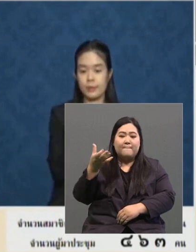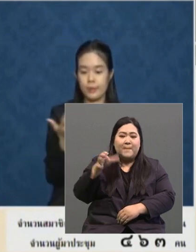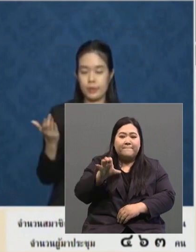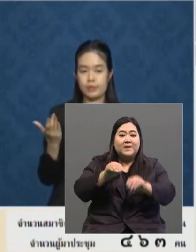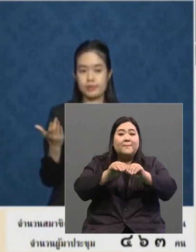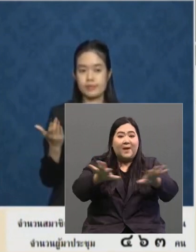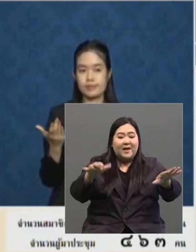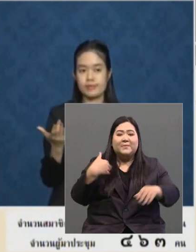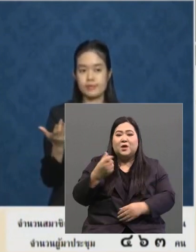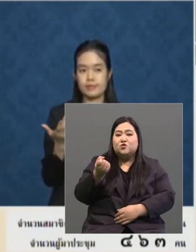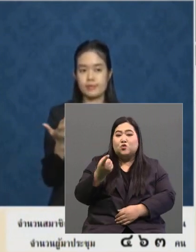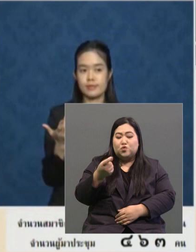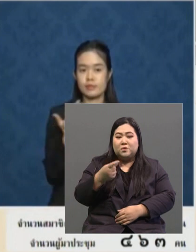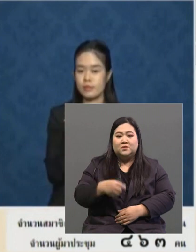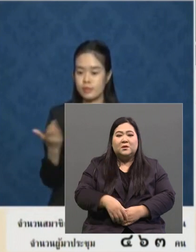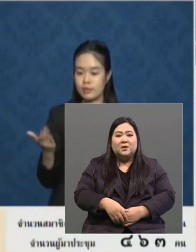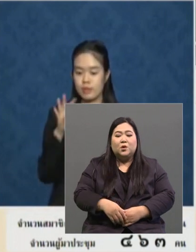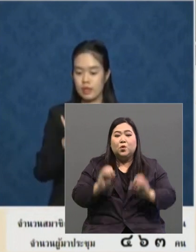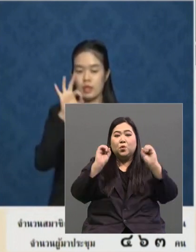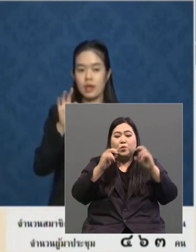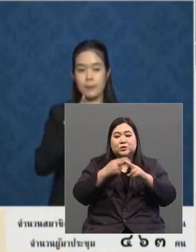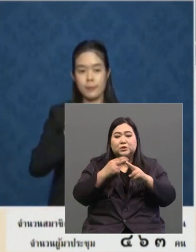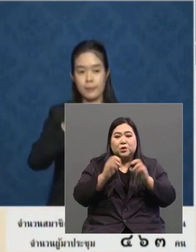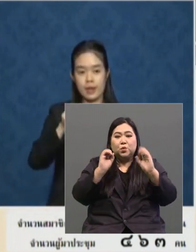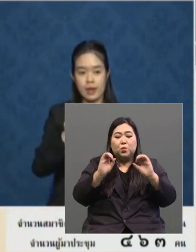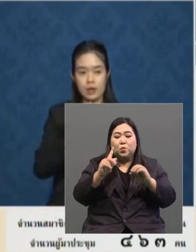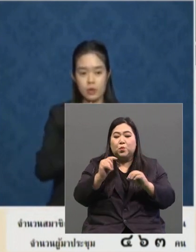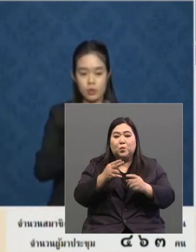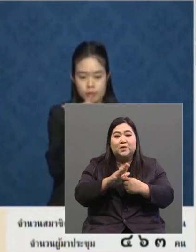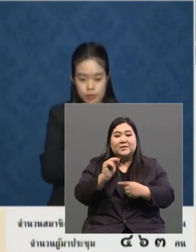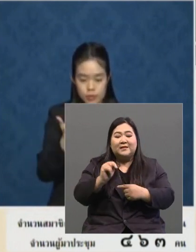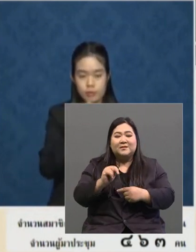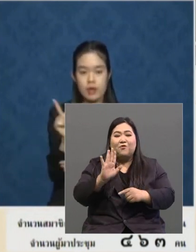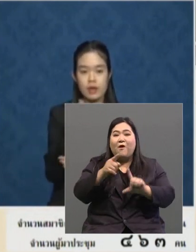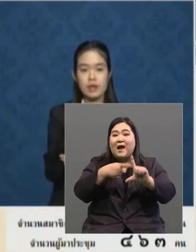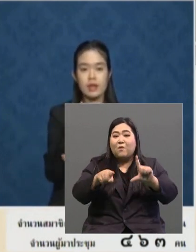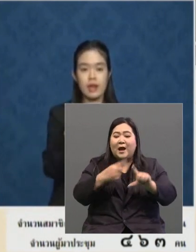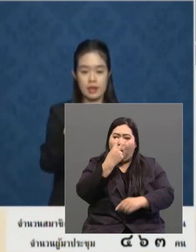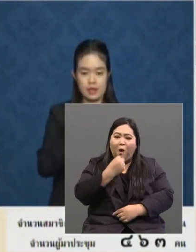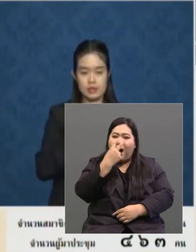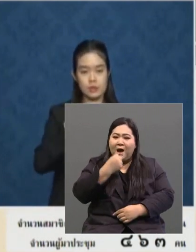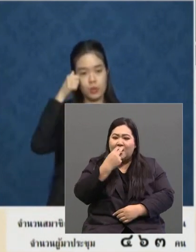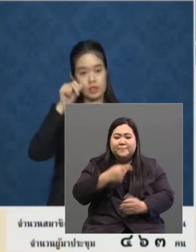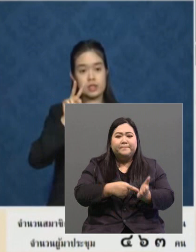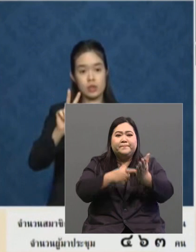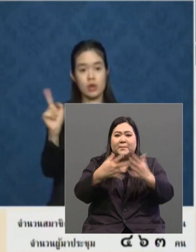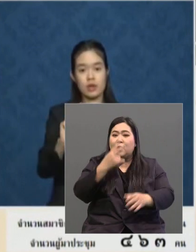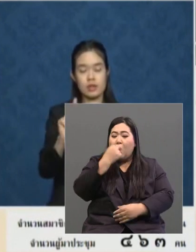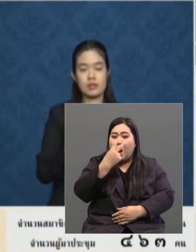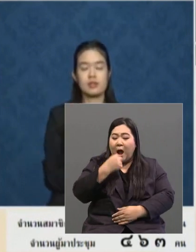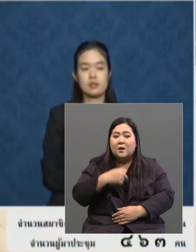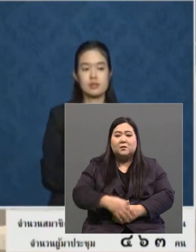หลักๆเนี่ยหนึ่งในคนเสนอร่างคือครูทันจากก้าวไกลโอหถึงกับหลั่งน้ำตาเลยนะแล้วก็บอกว่าคือเคย